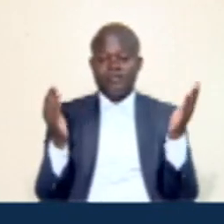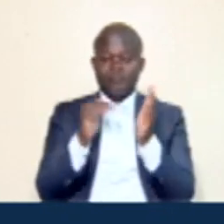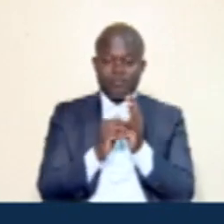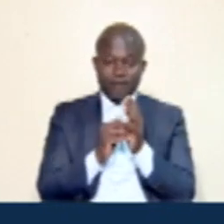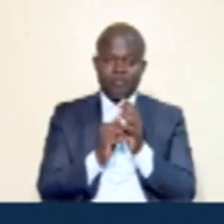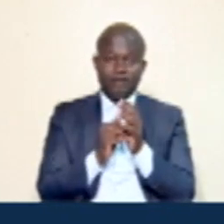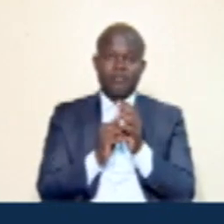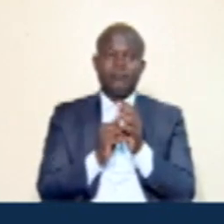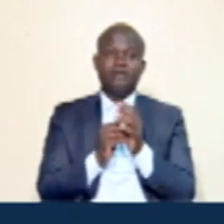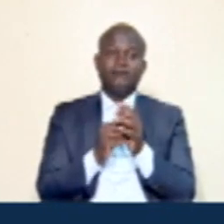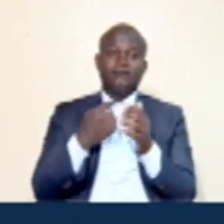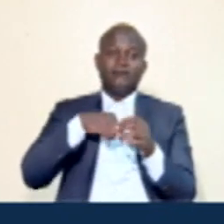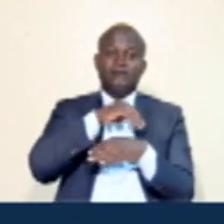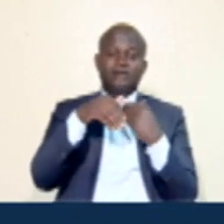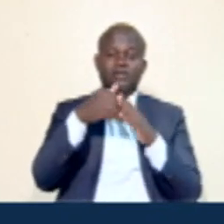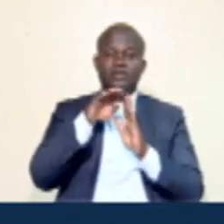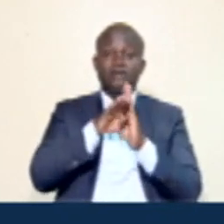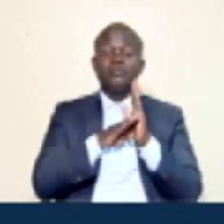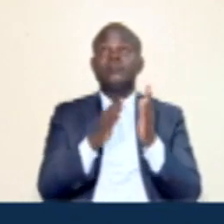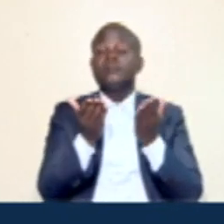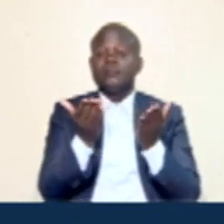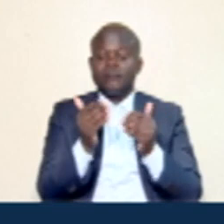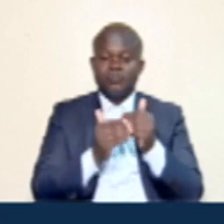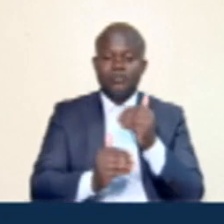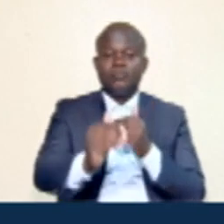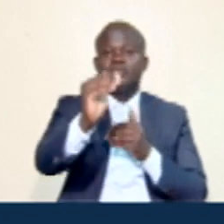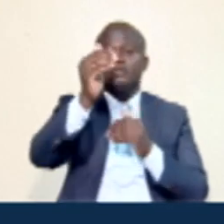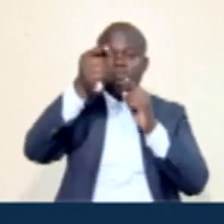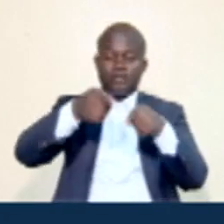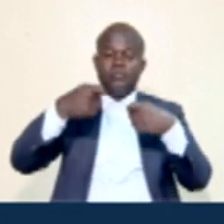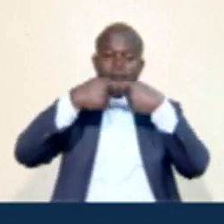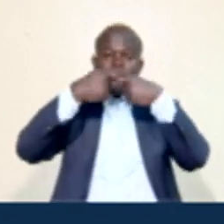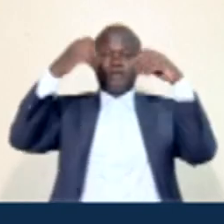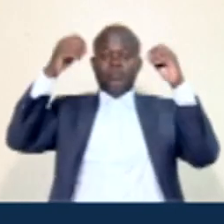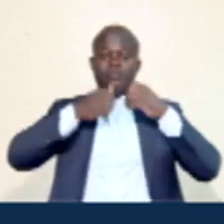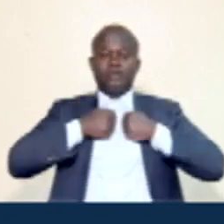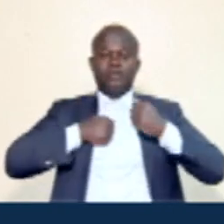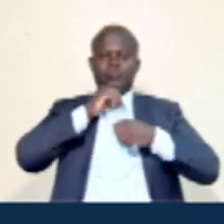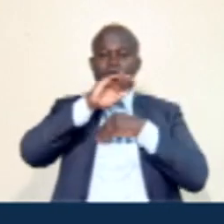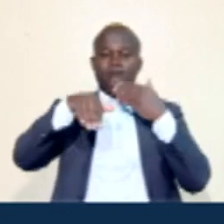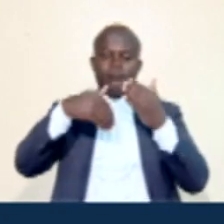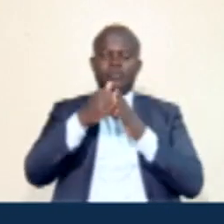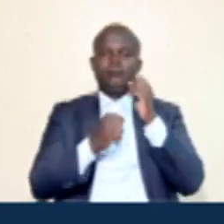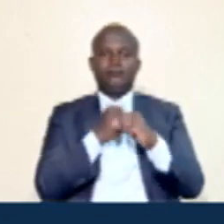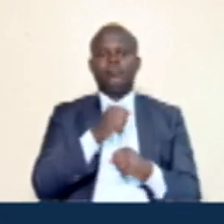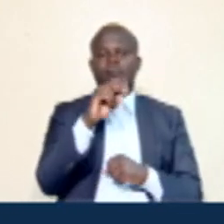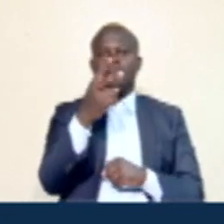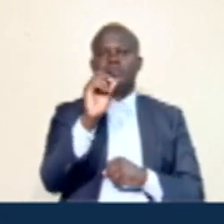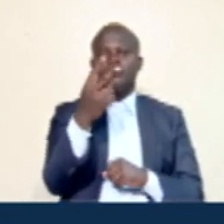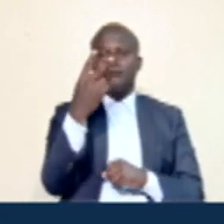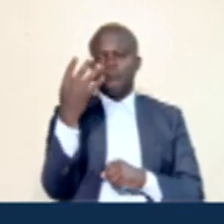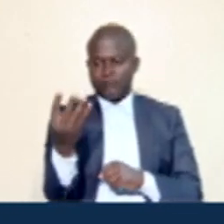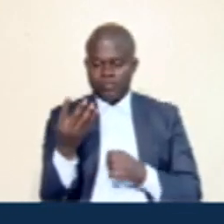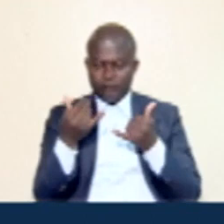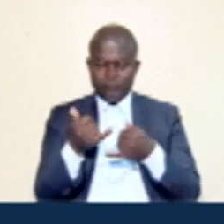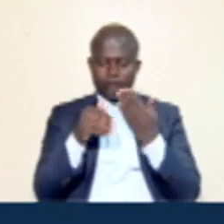tukaba dufite gahunda nk'uko mubizi yo kugeza amashanyarazi ku baturarwanda bose mu 2024